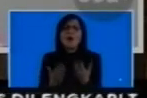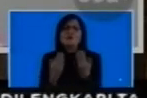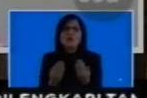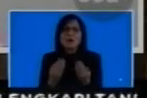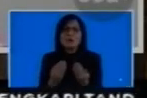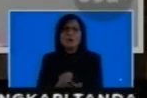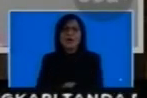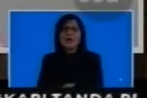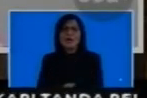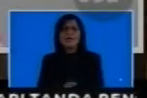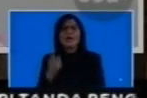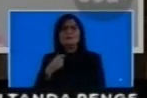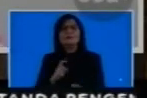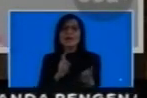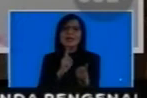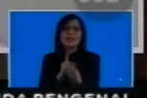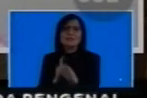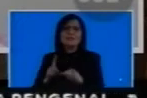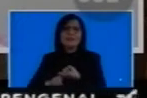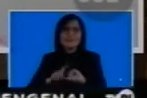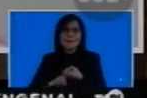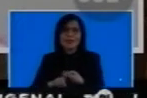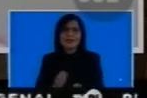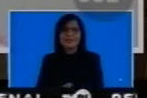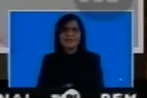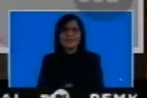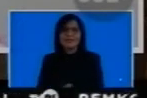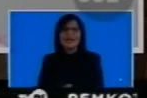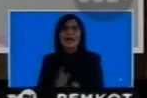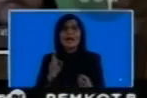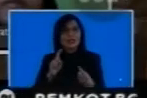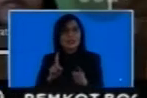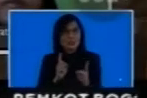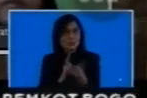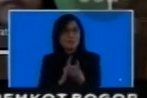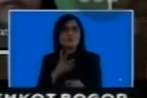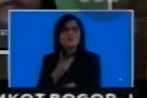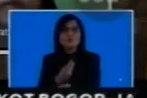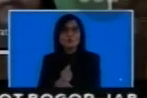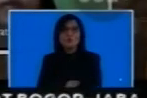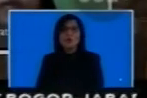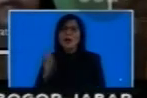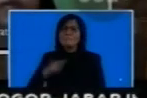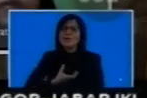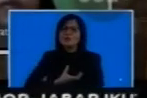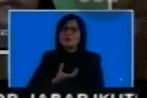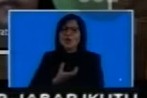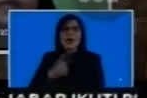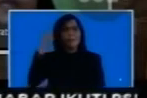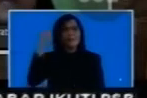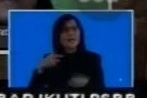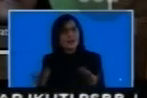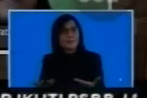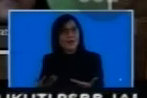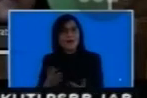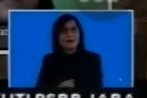seperti biasa, bertemu dengan teman-teman dan guru-guru. Atris paling suka belajar apa sih? Dari semua mata